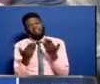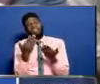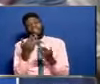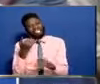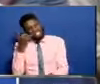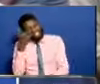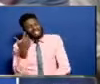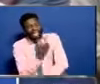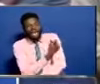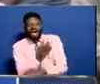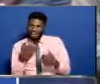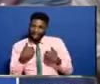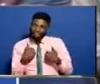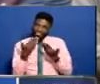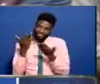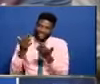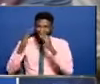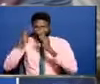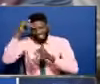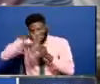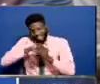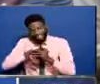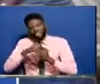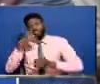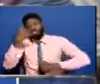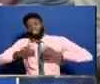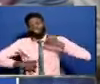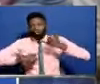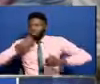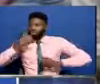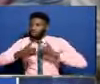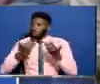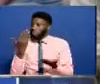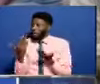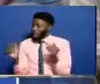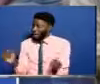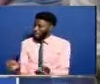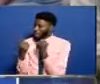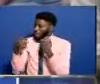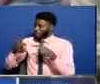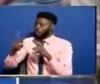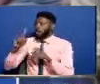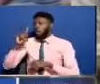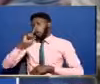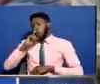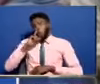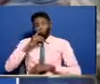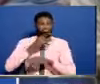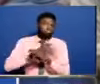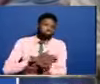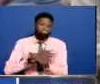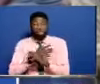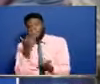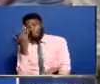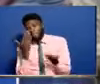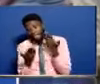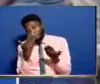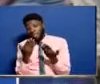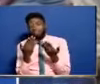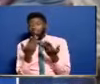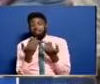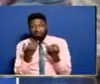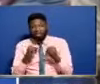Kurudika naye ndani ya nyumba yake. Kwa hivyo ni kama tu alikuwa kwake nyumbani, labda akifanya